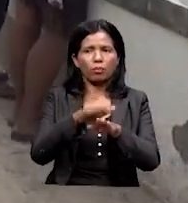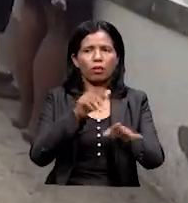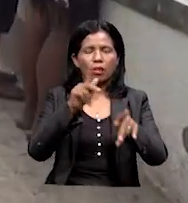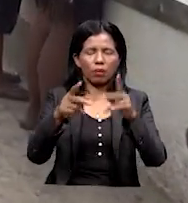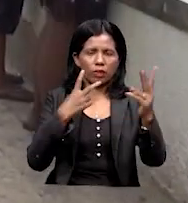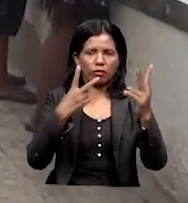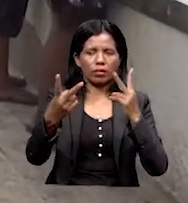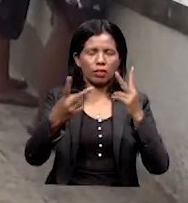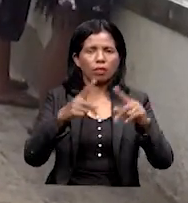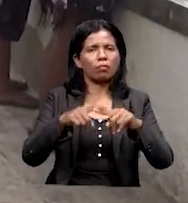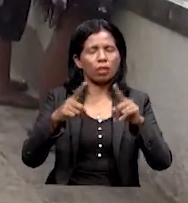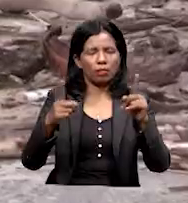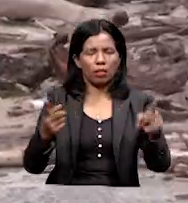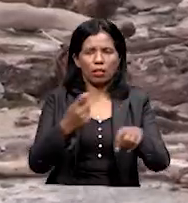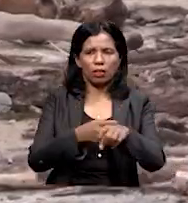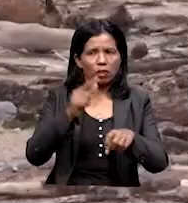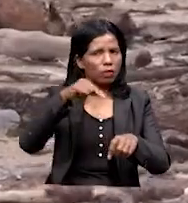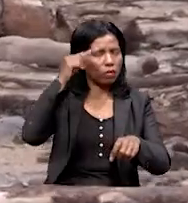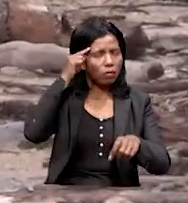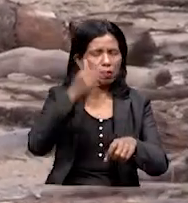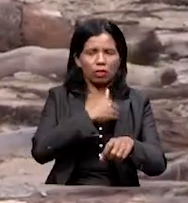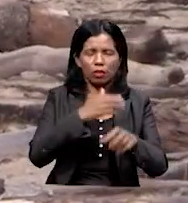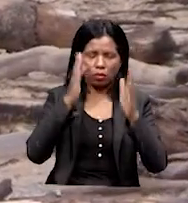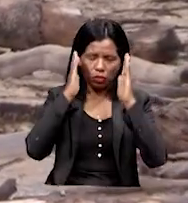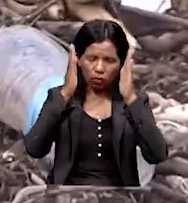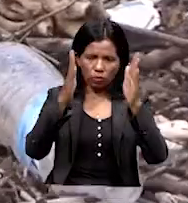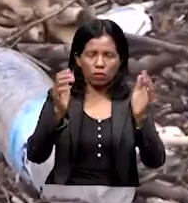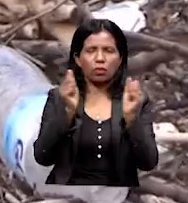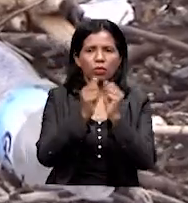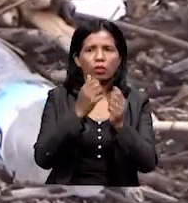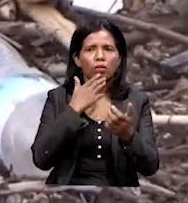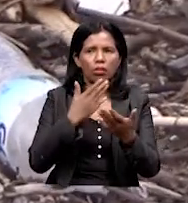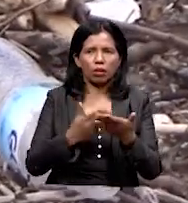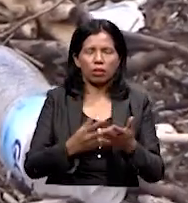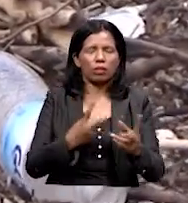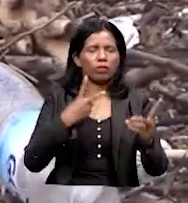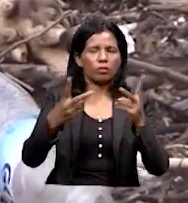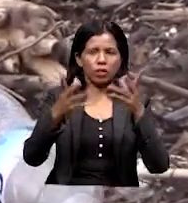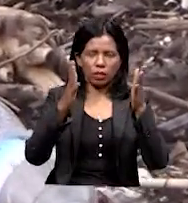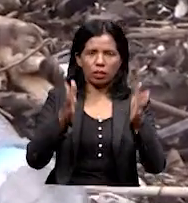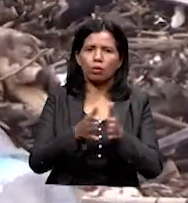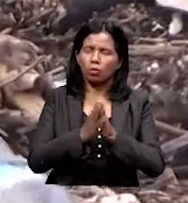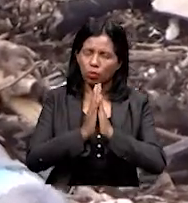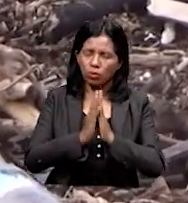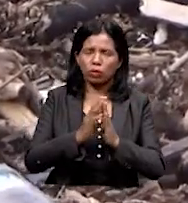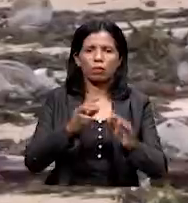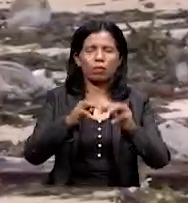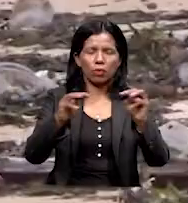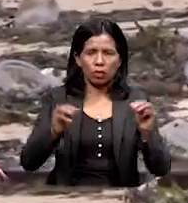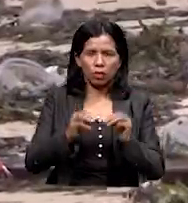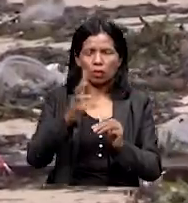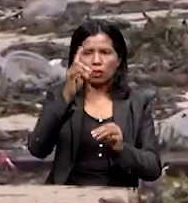visita, mai be durante ne governo sidak fatin saun hodiak. Tamba ne visitante sira husu ba autoridade municipio